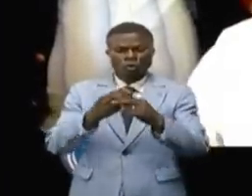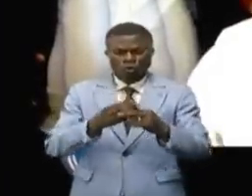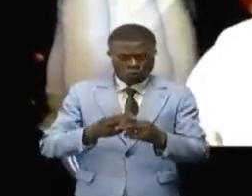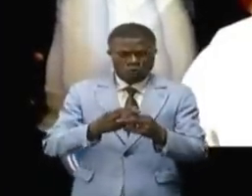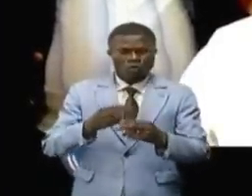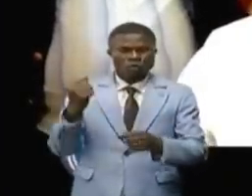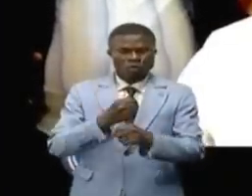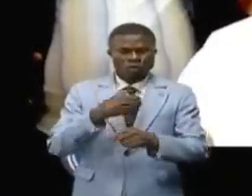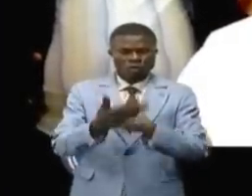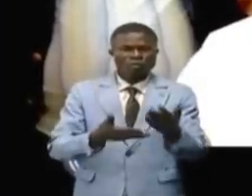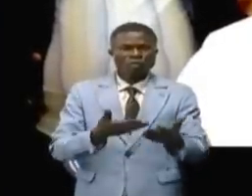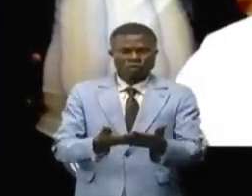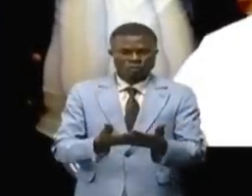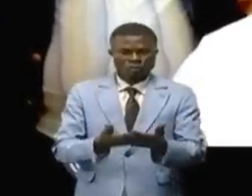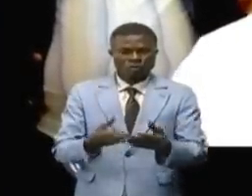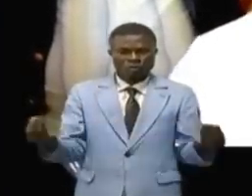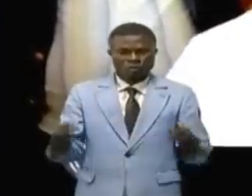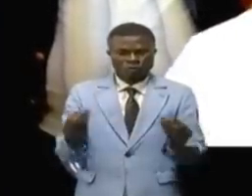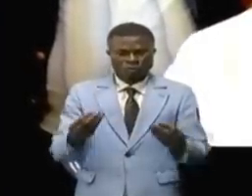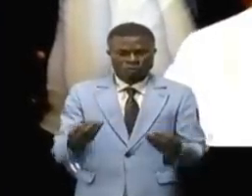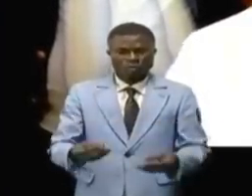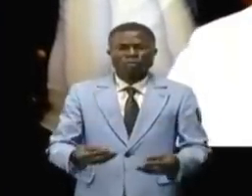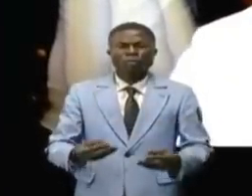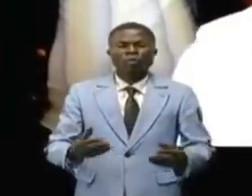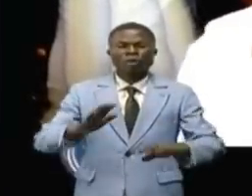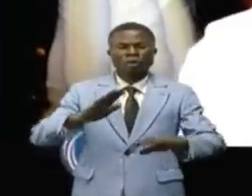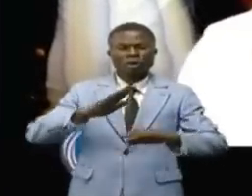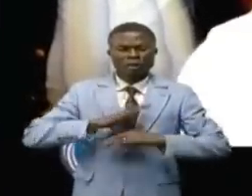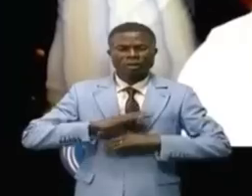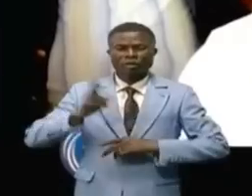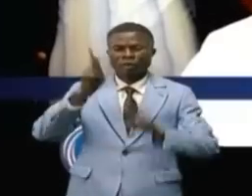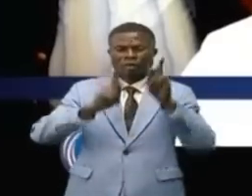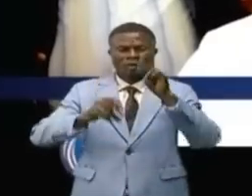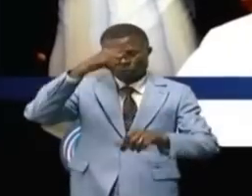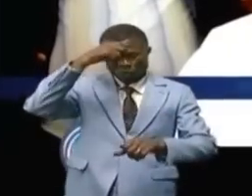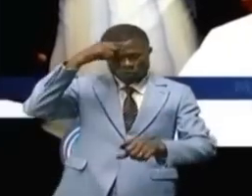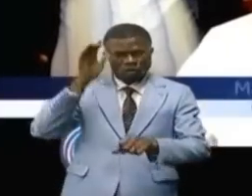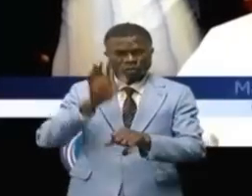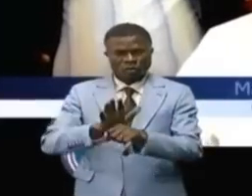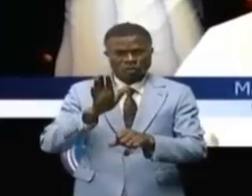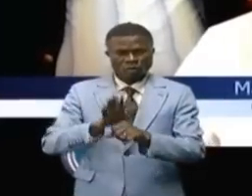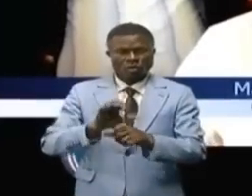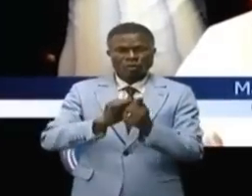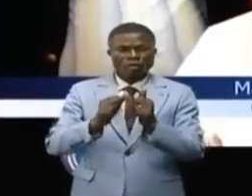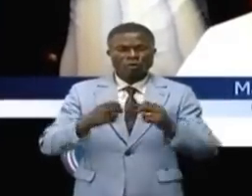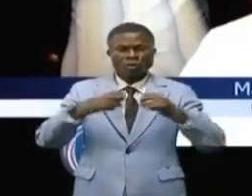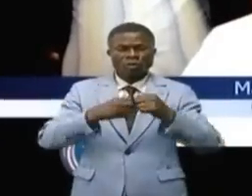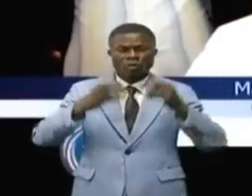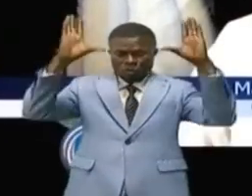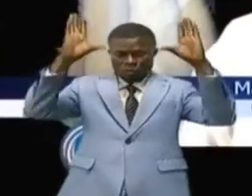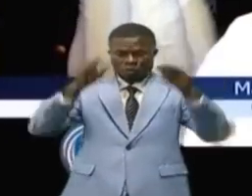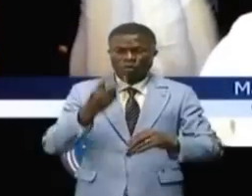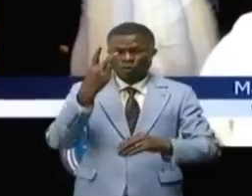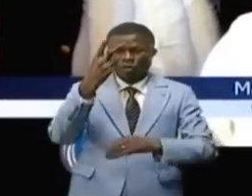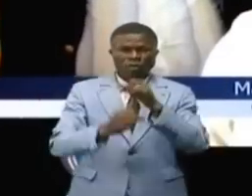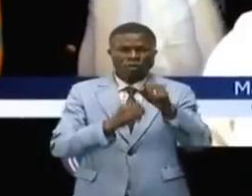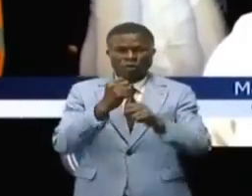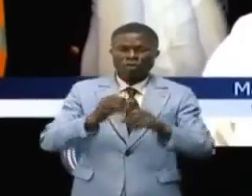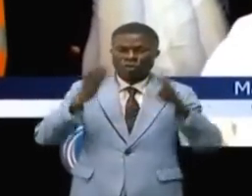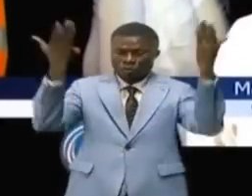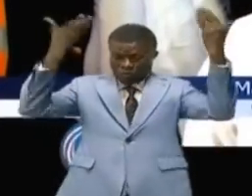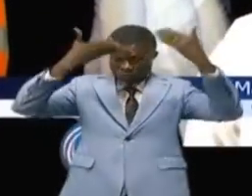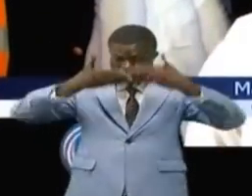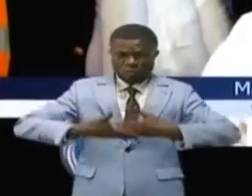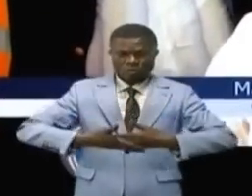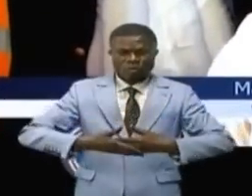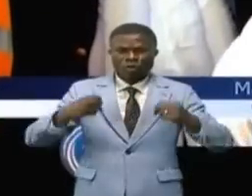prêts les travaux afin de soulager la population qui a beaucoup souffert ça va faire aujourd'hui plus de 2 ans que la population est